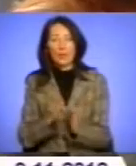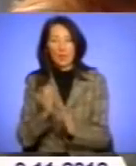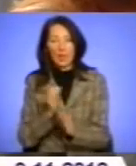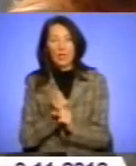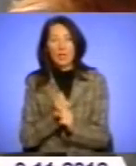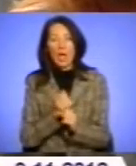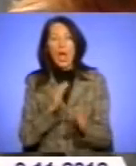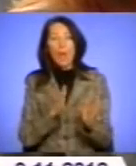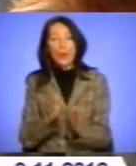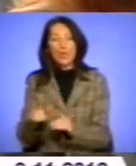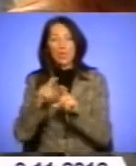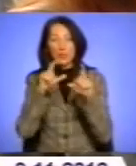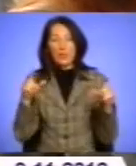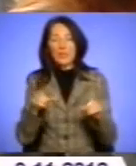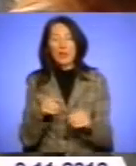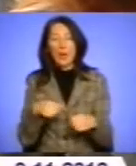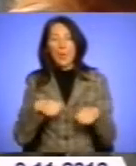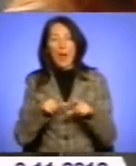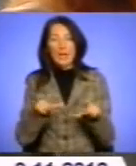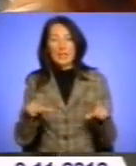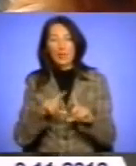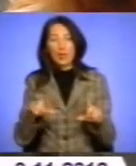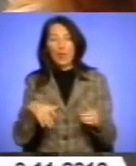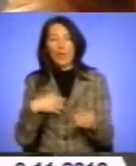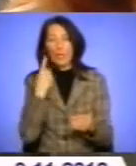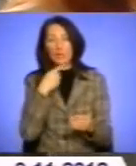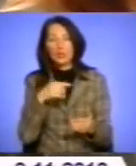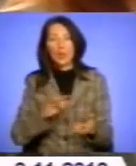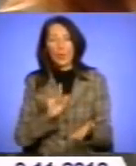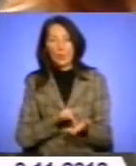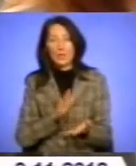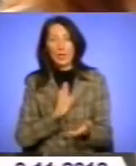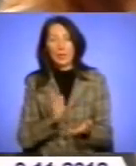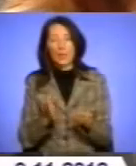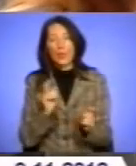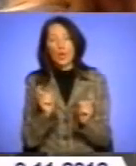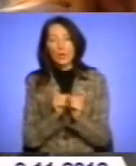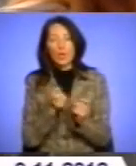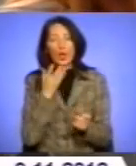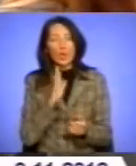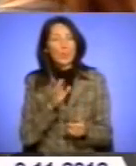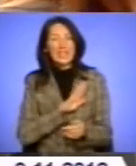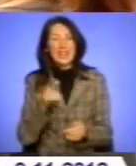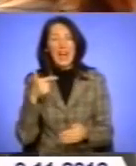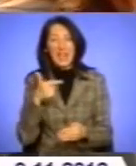вивісками магазинів і установ у власному місті. Очевидно, були прецеденти, коли були неграмотні,